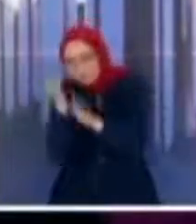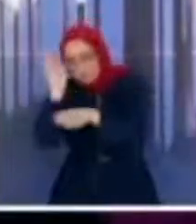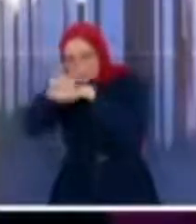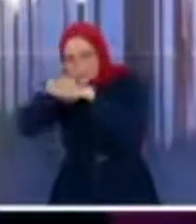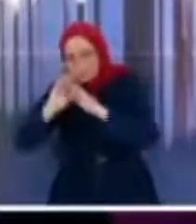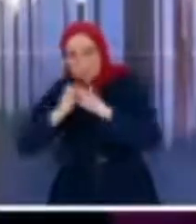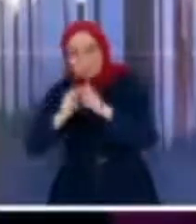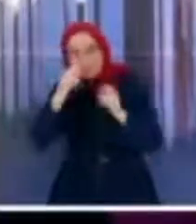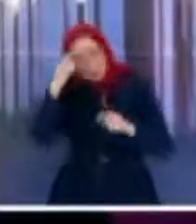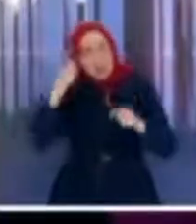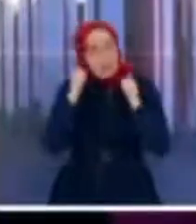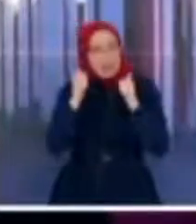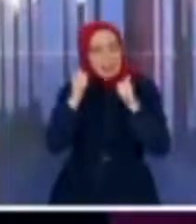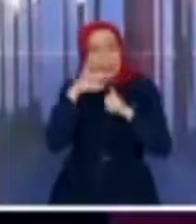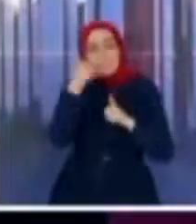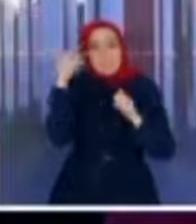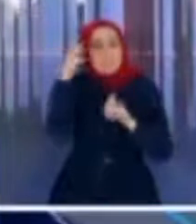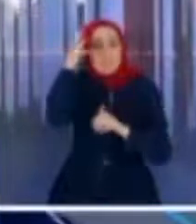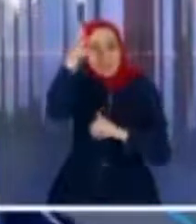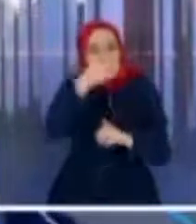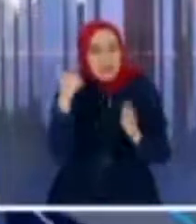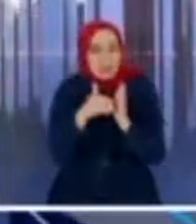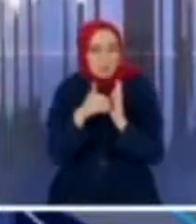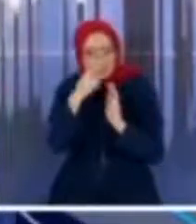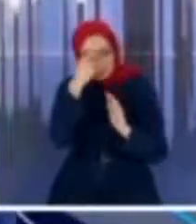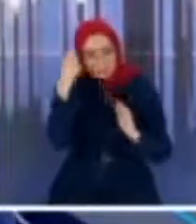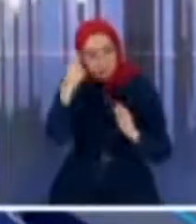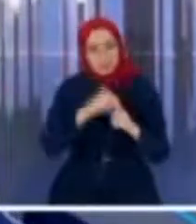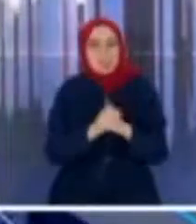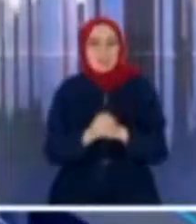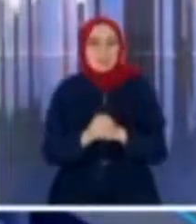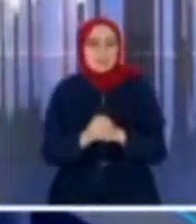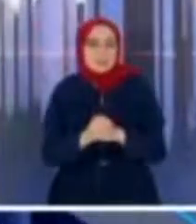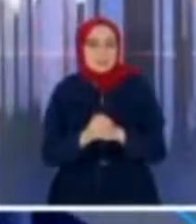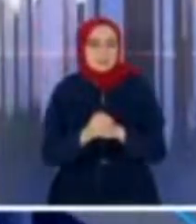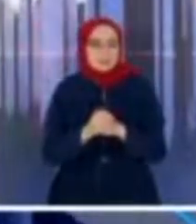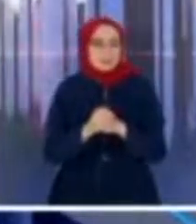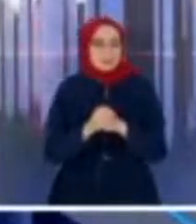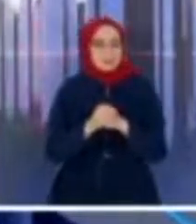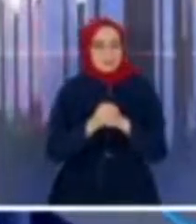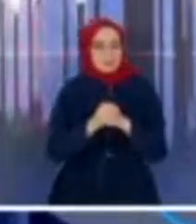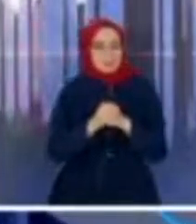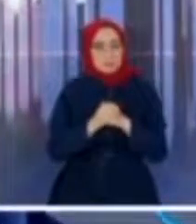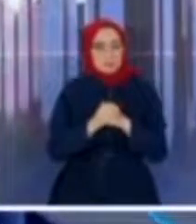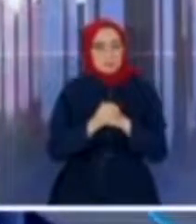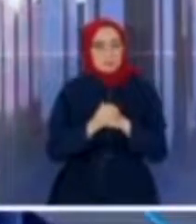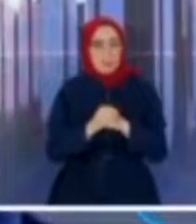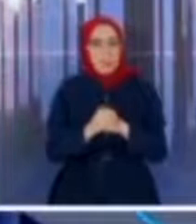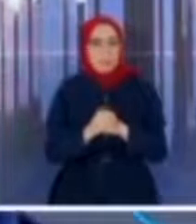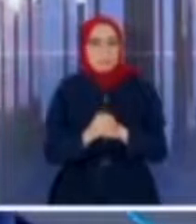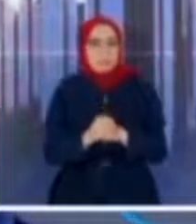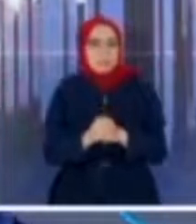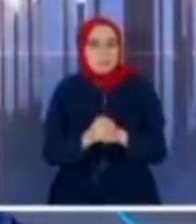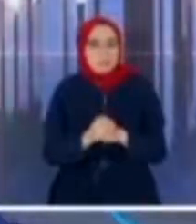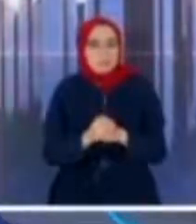الله الجاي خير. شكرا لك أيمن صالح عن شباب تونس يؤثر. خلينا نحكيه مع إيمان الجابري عن صوت